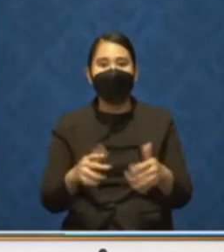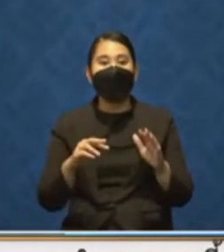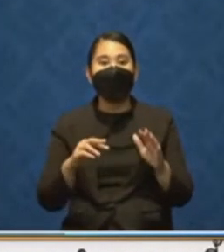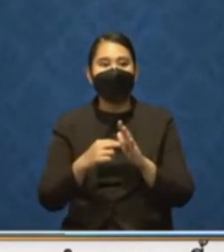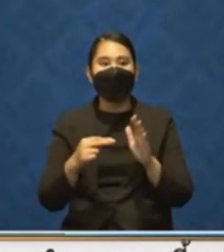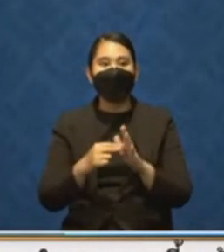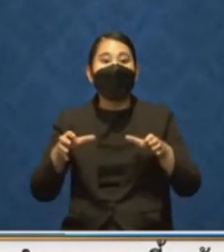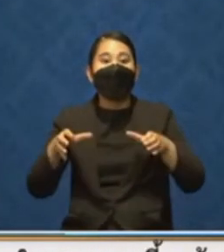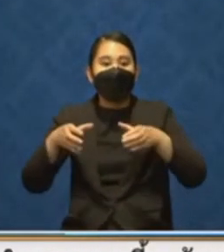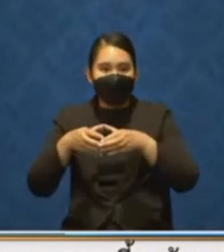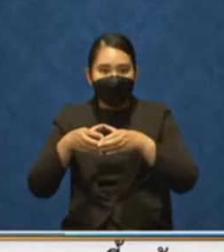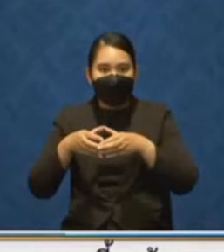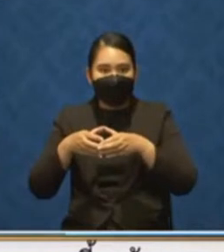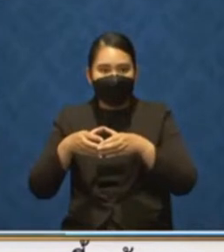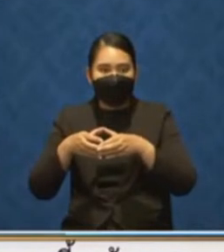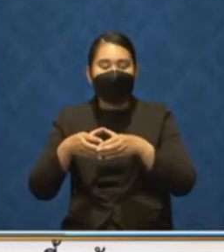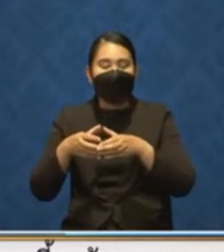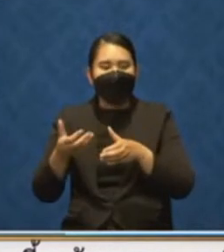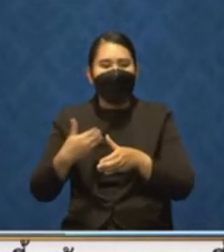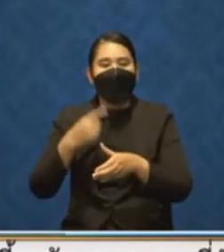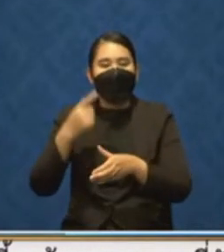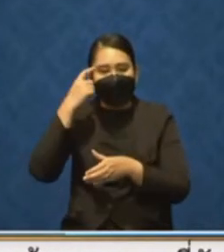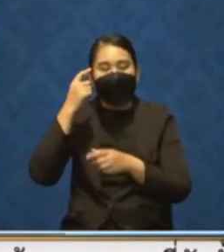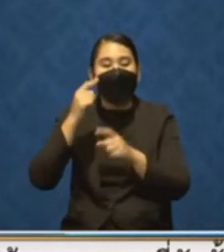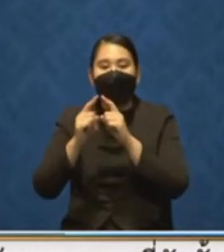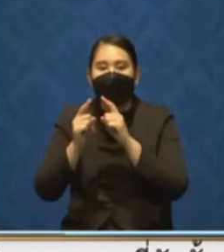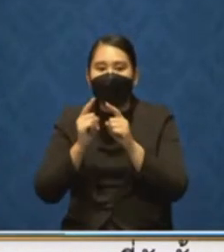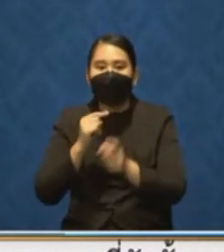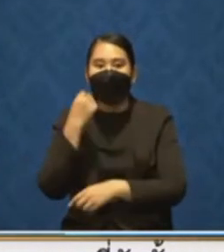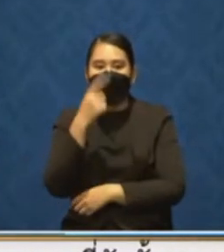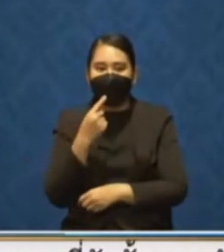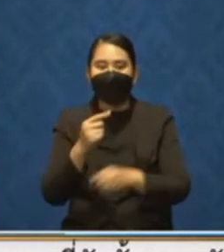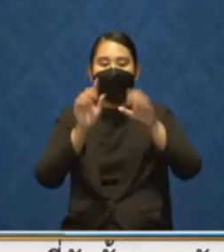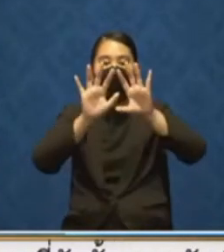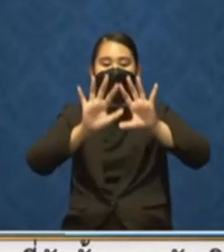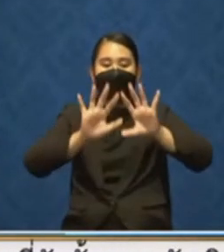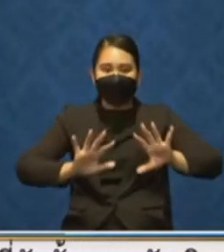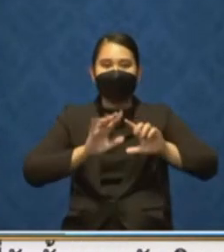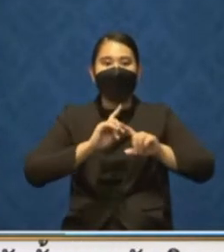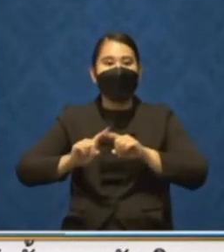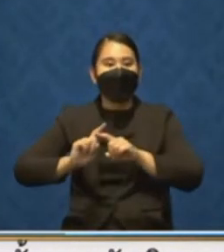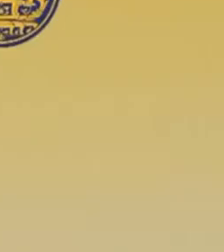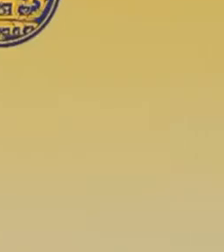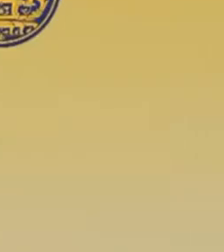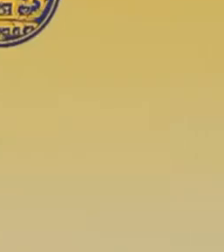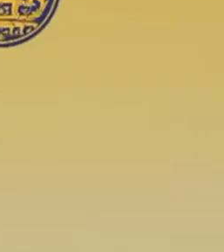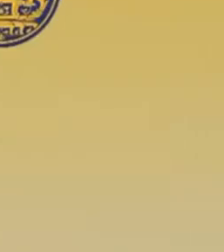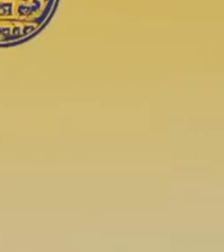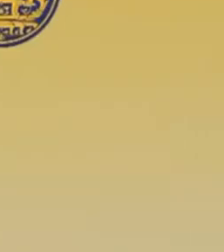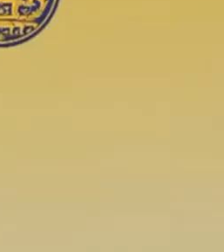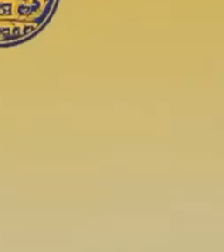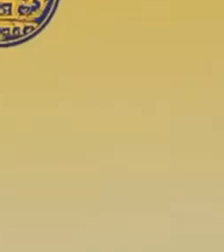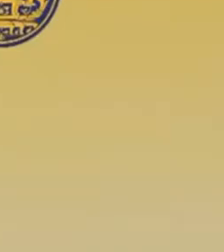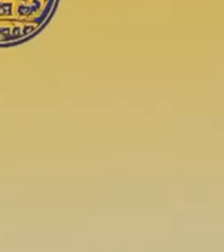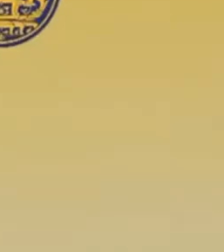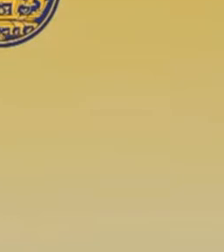มุสลิมตั้งไว้ 4 5กลุ่มน่ะจะต้องติดต่อกับใครบ้างอาเซียนน้ำตามันตกตะวันออก